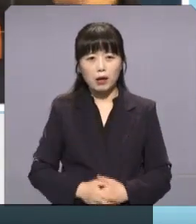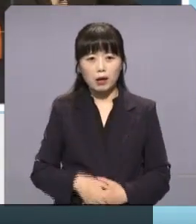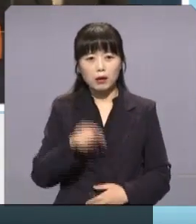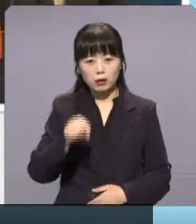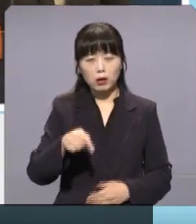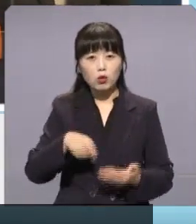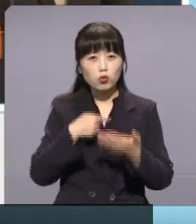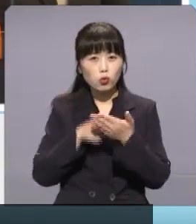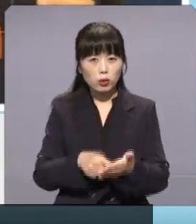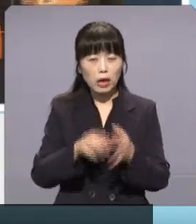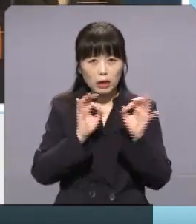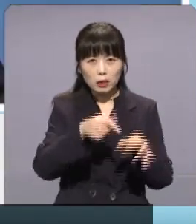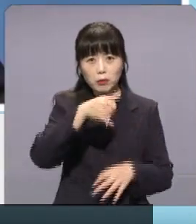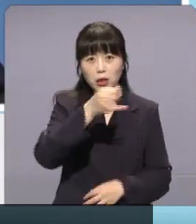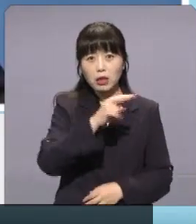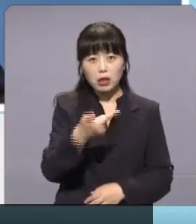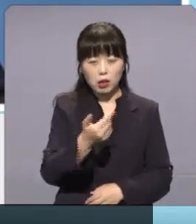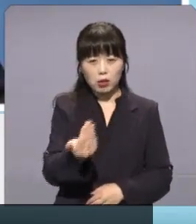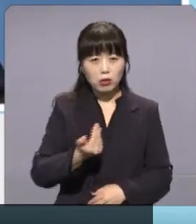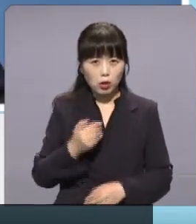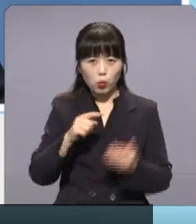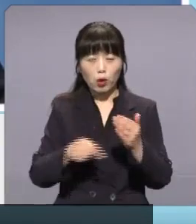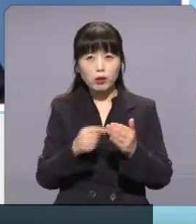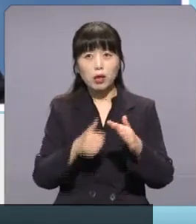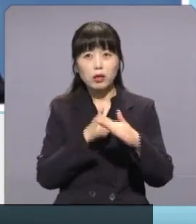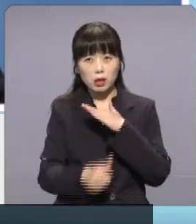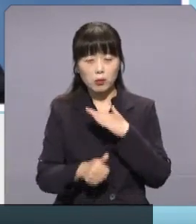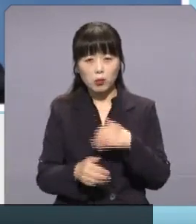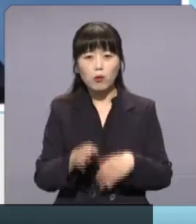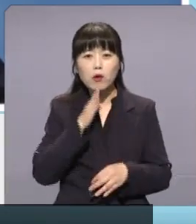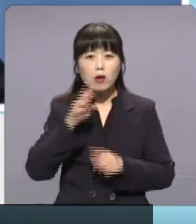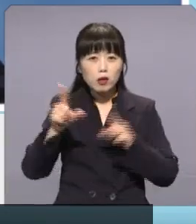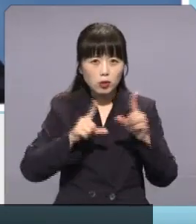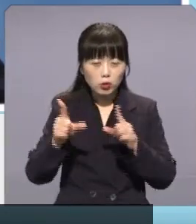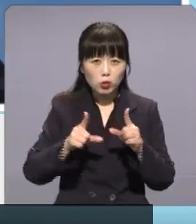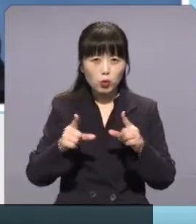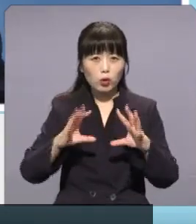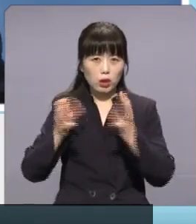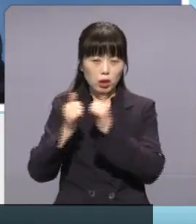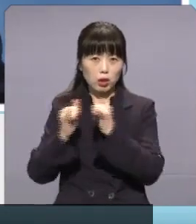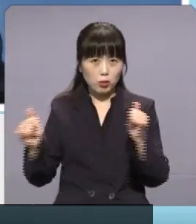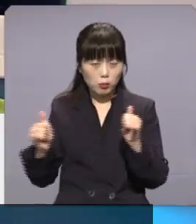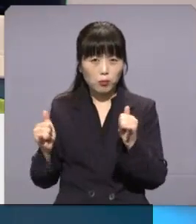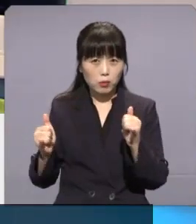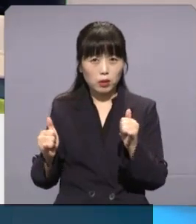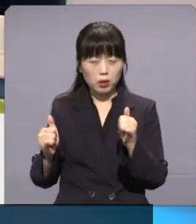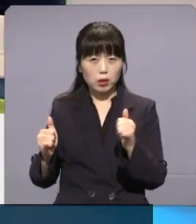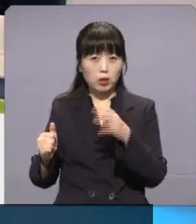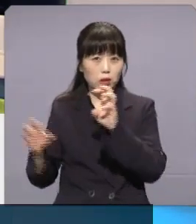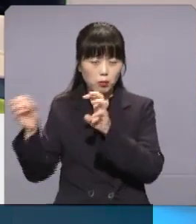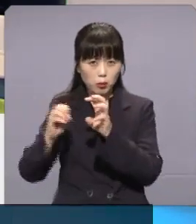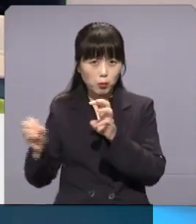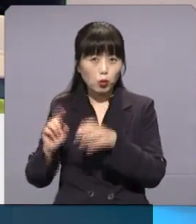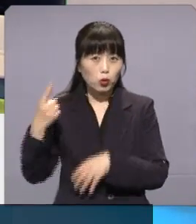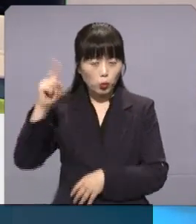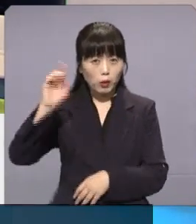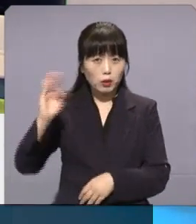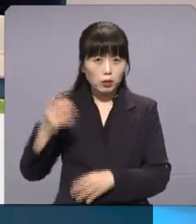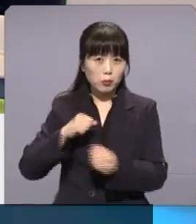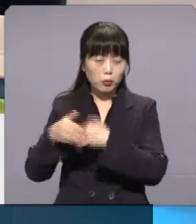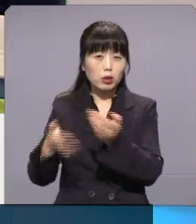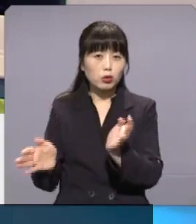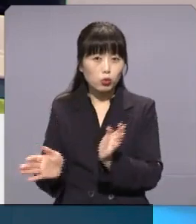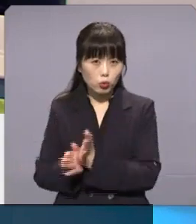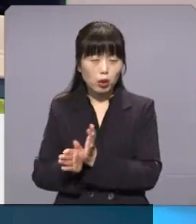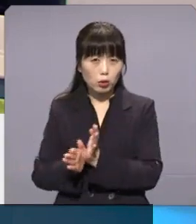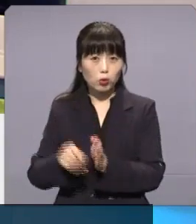분들이 김기현 지금 전 원내대표. 원래 현실적으로 더 일반 여론 올려야 된다 이런 얘기들이 나왔었고. 그게 합리적이죠. 민주당도 그랬고